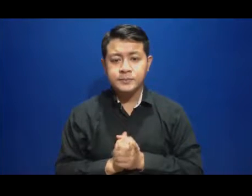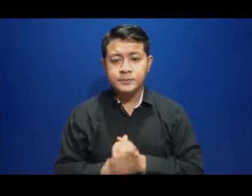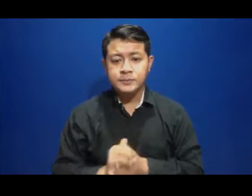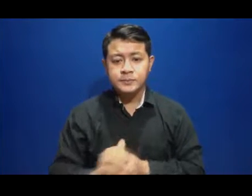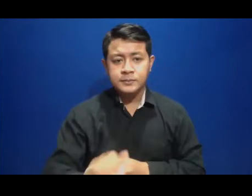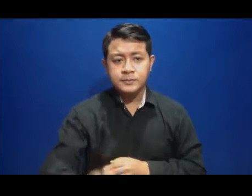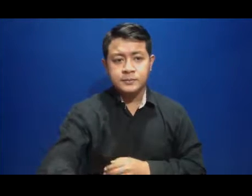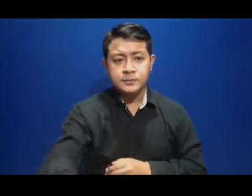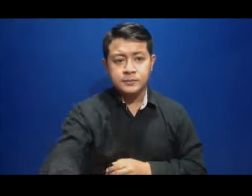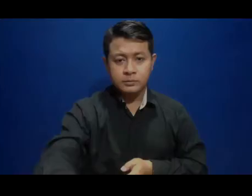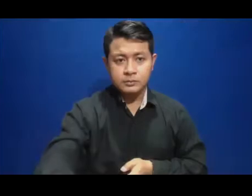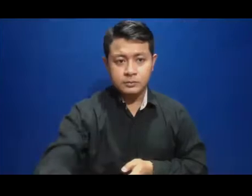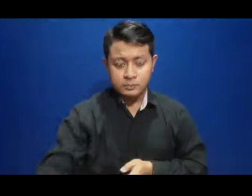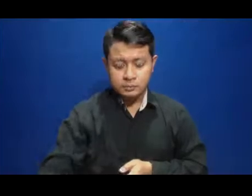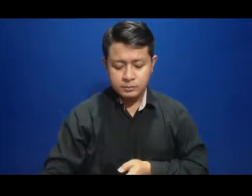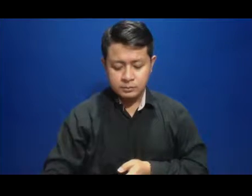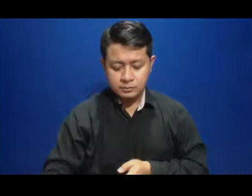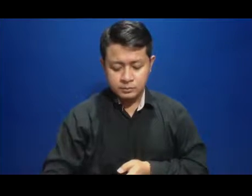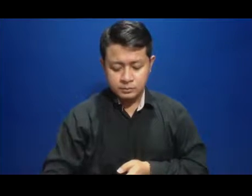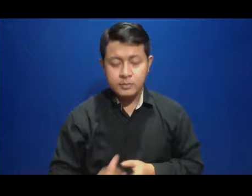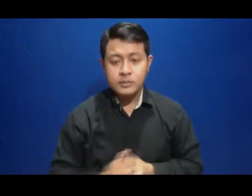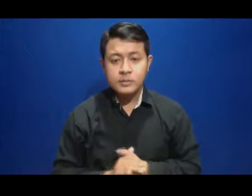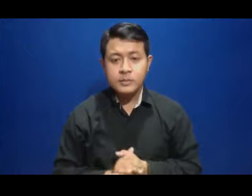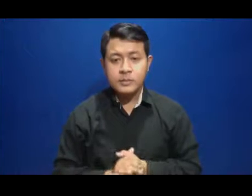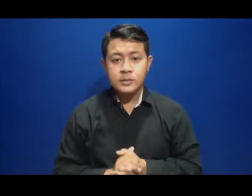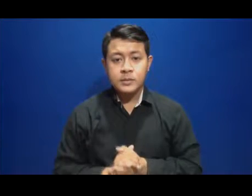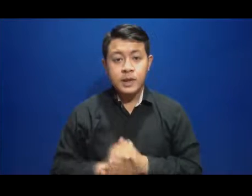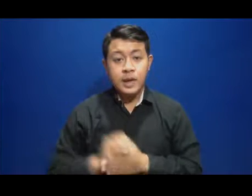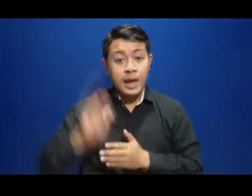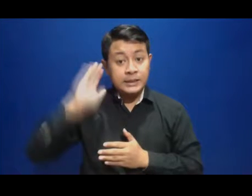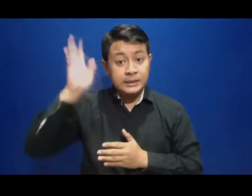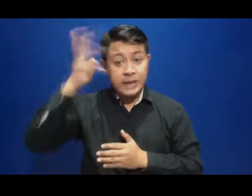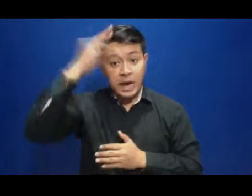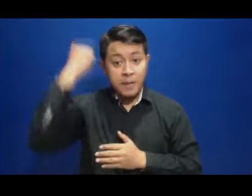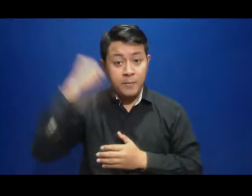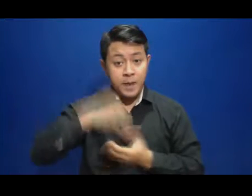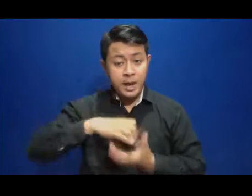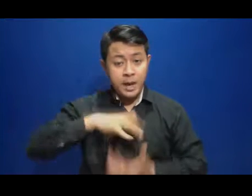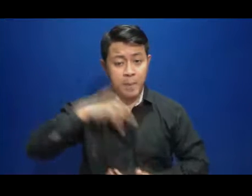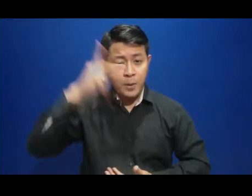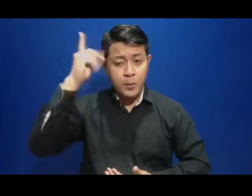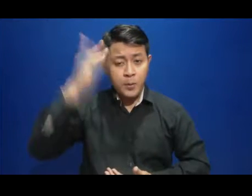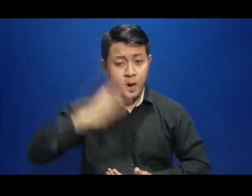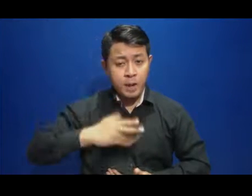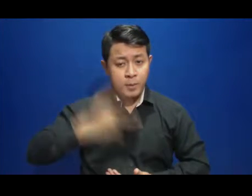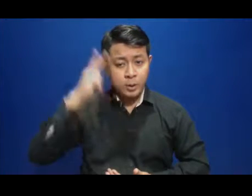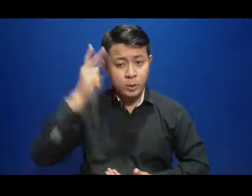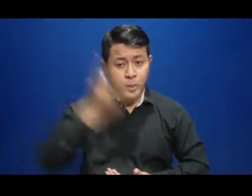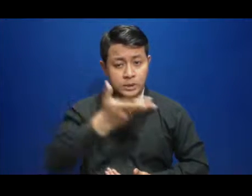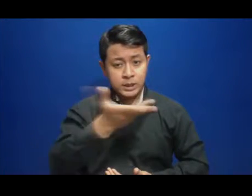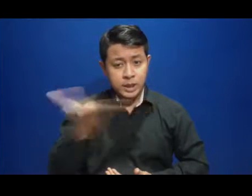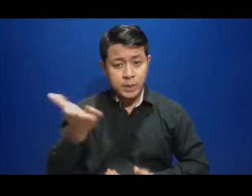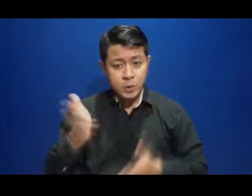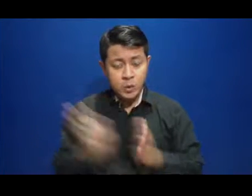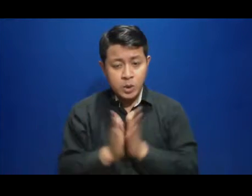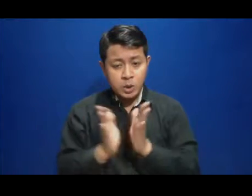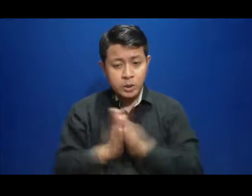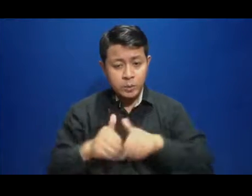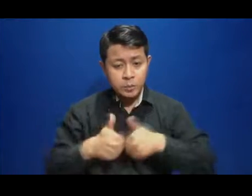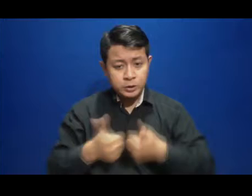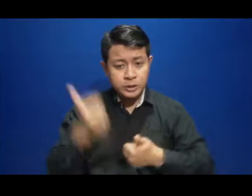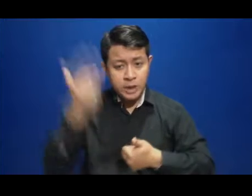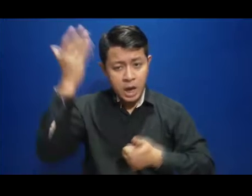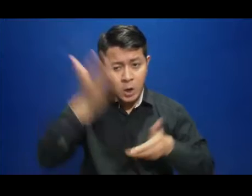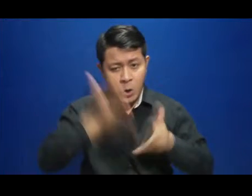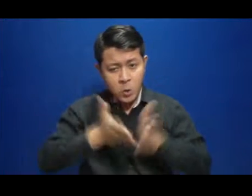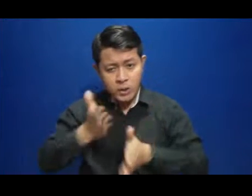bebaskanlah kami dari yang jahat. Amin. Salam Maria, penuh rahmat, Tuhan sertamu. Terpujilah engkau